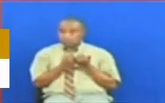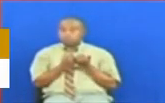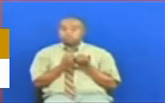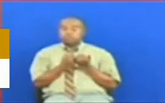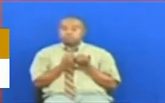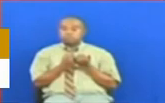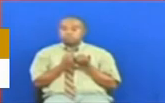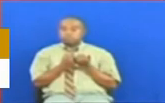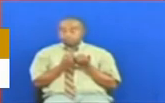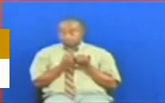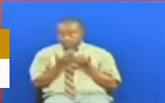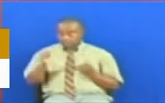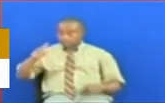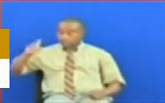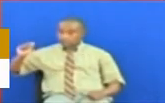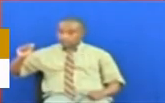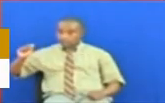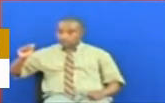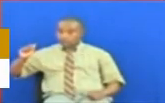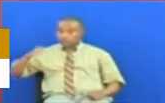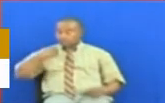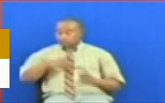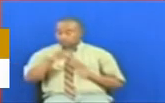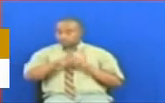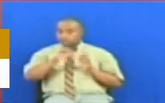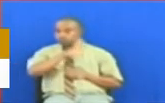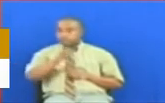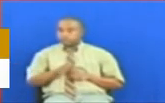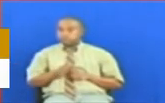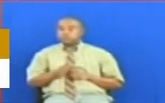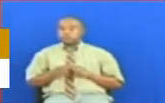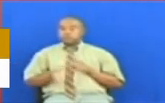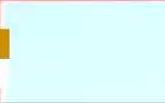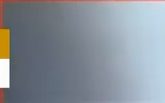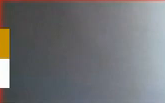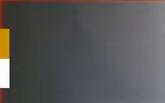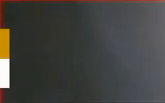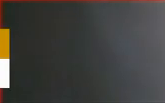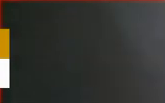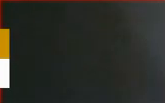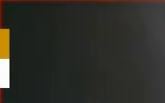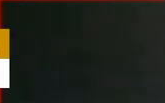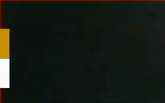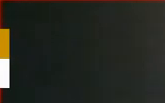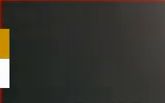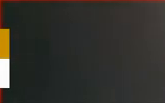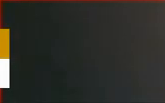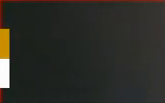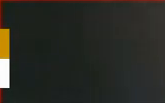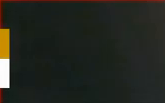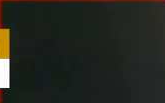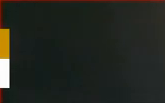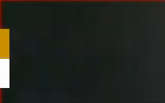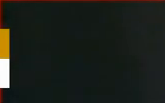anapotunga tozo ada kwa utaratibu wote uanzia na watendaji wake wote wa chini. Actually inatoka kwenye